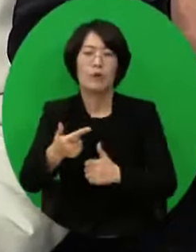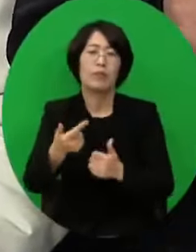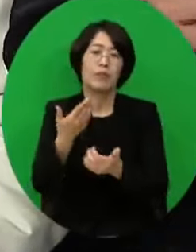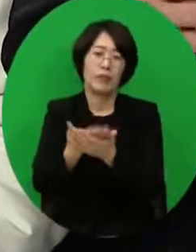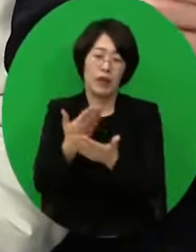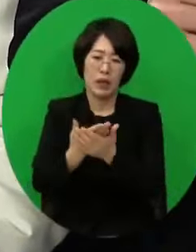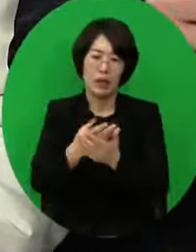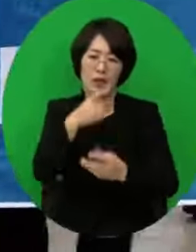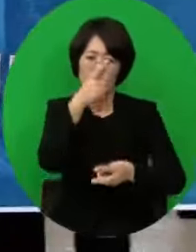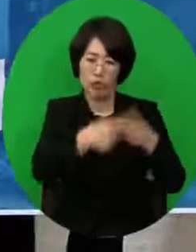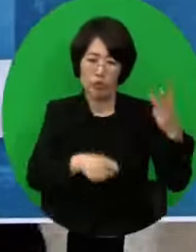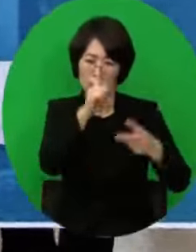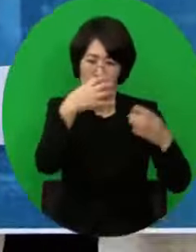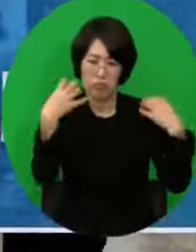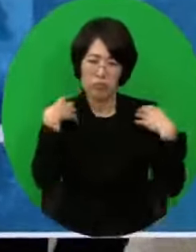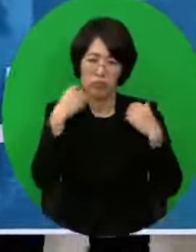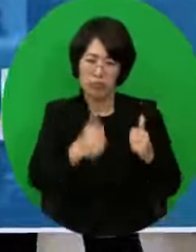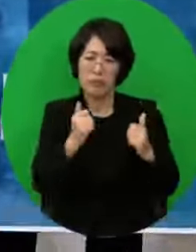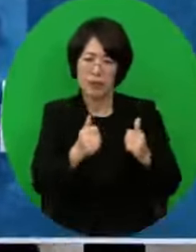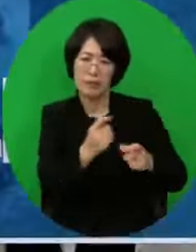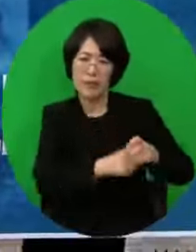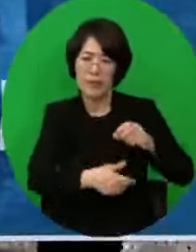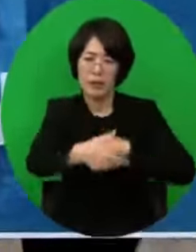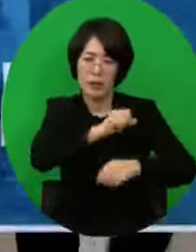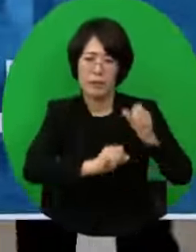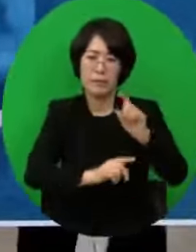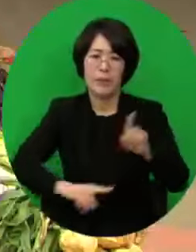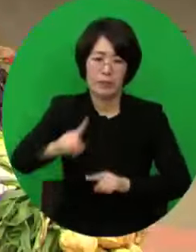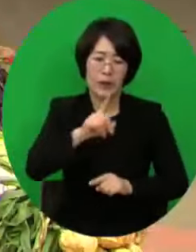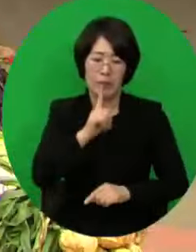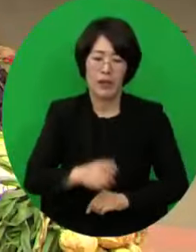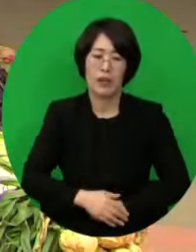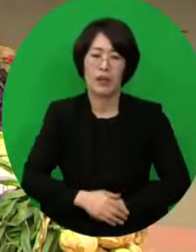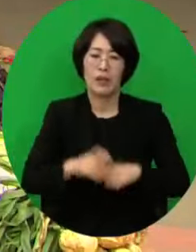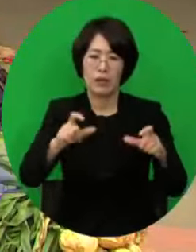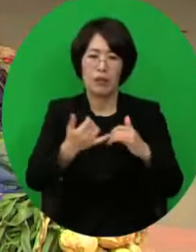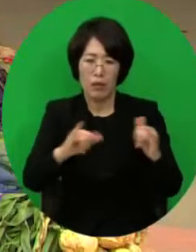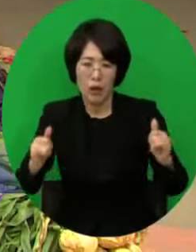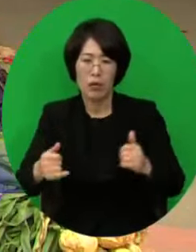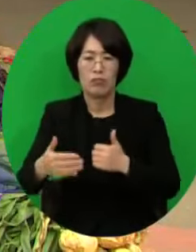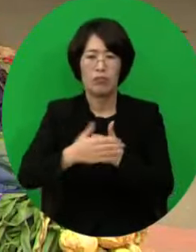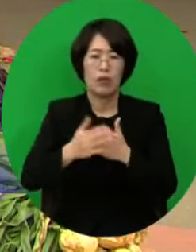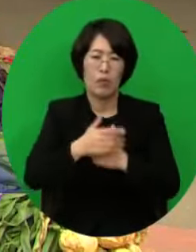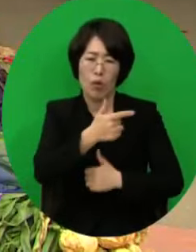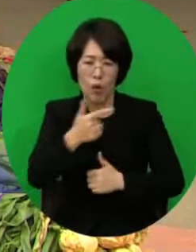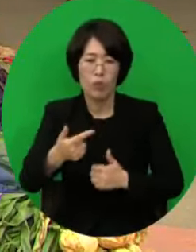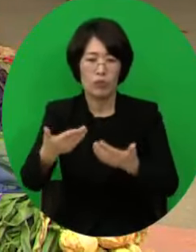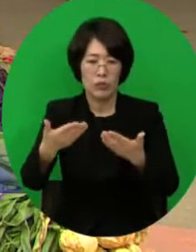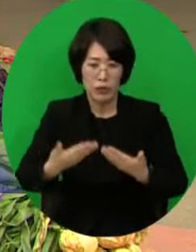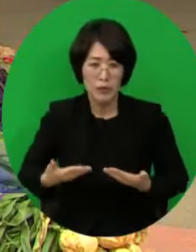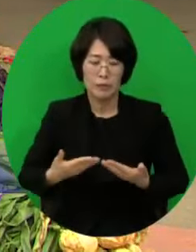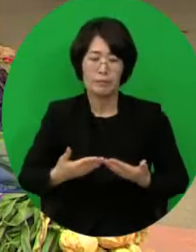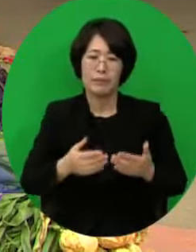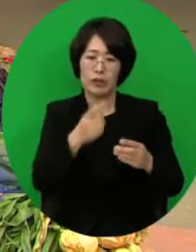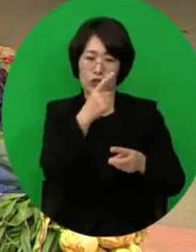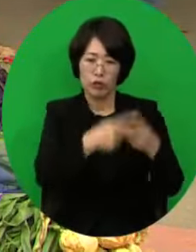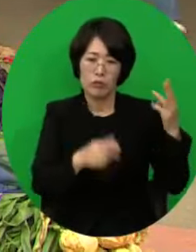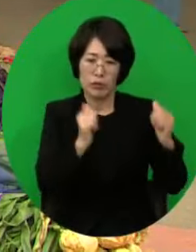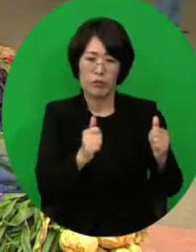윤석열 정권 심판에 앞장서겠다고 밝혔습니다. 우리 지역민들께서 압도적인 지지로 윤석열 정권을 심판을